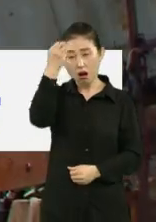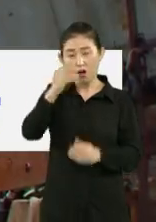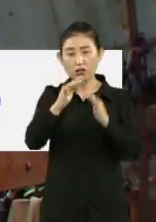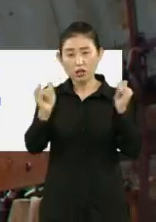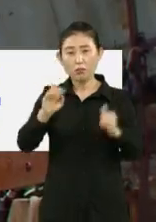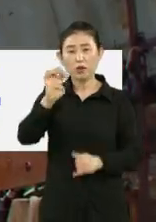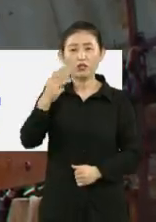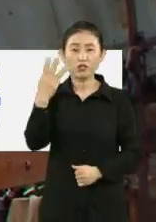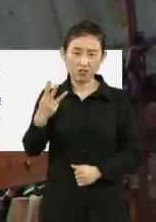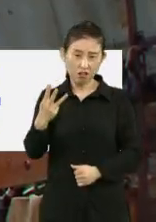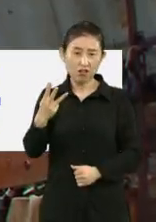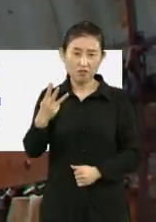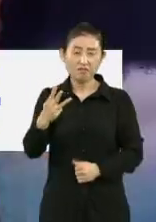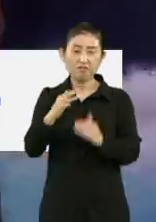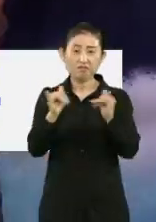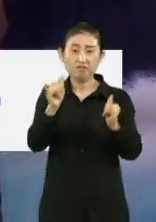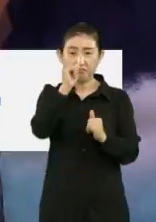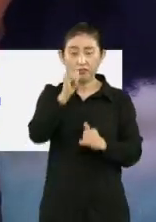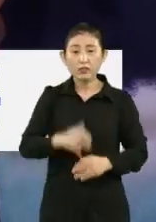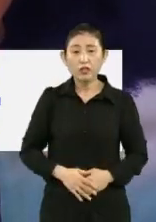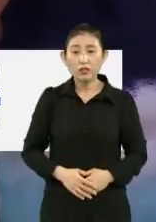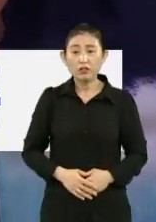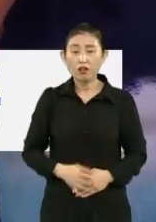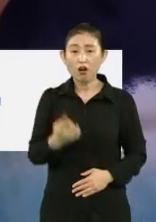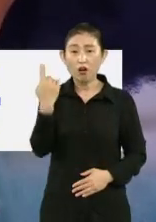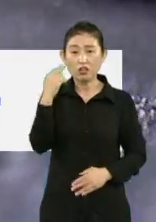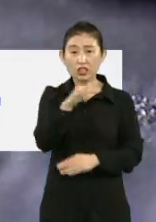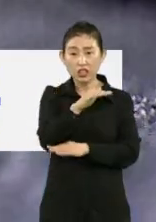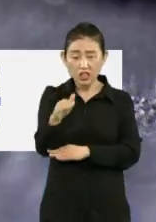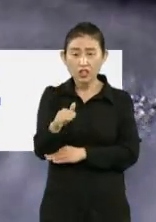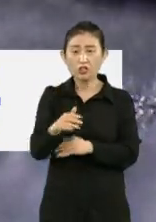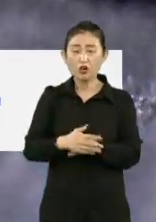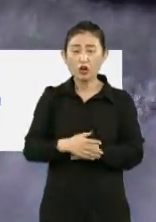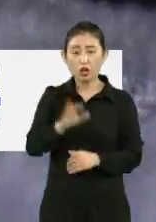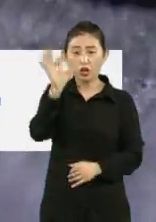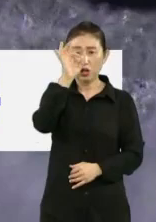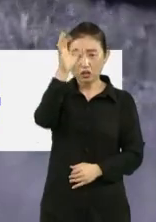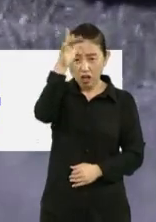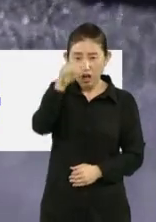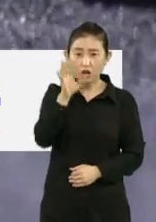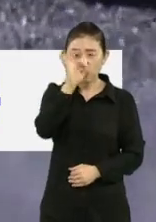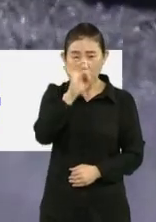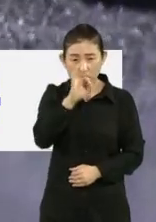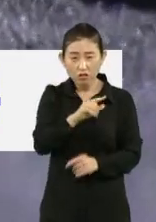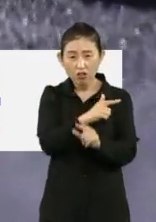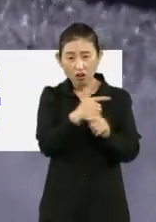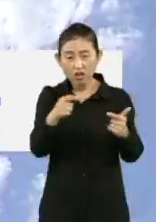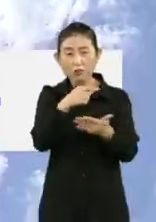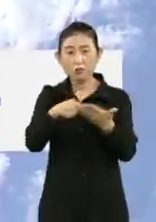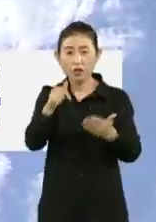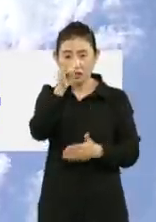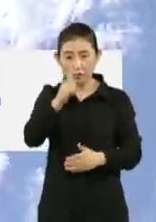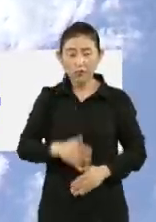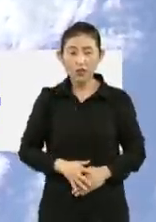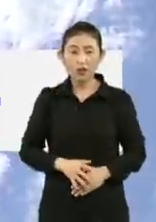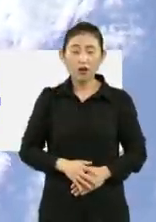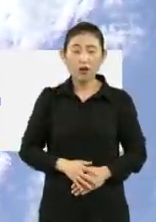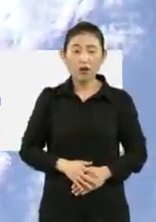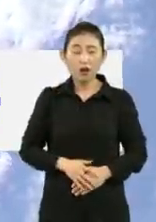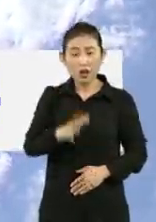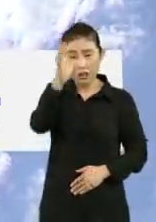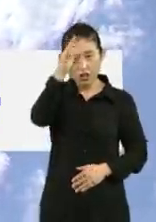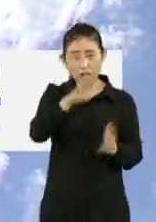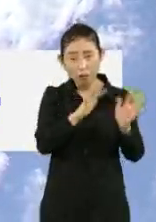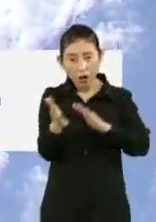43명 발생한 것으로 집계됐습니다. 어제 기준 가축 피해도 논산 16,870마리, 태안 14,000마리